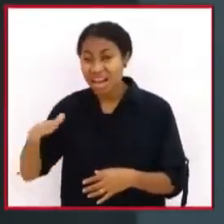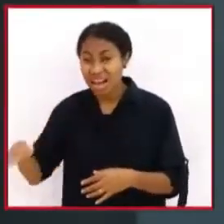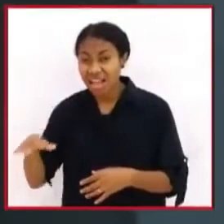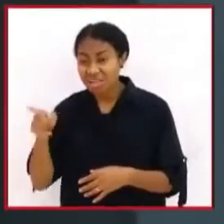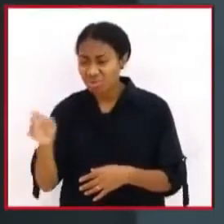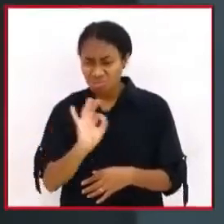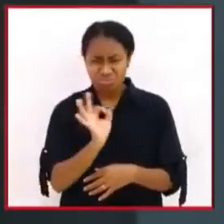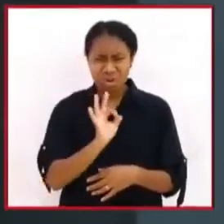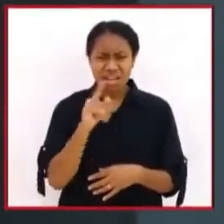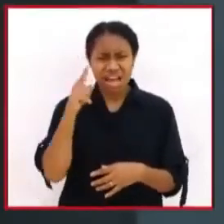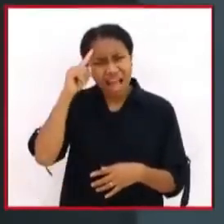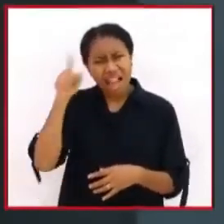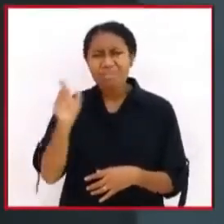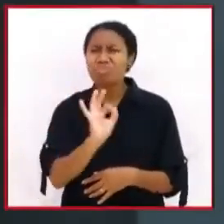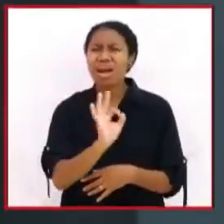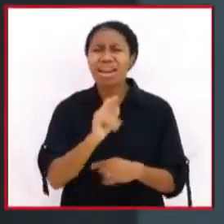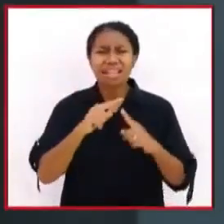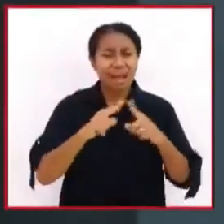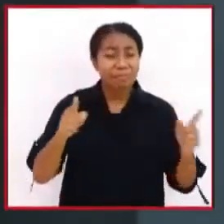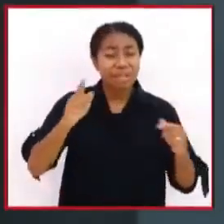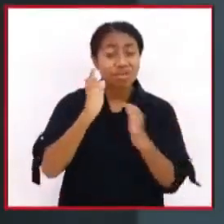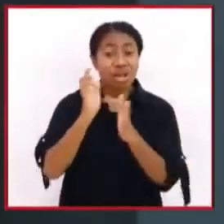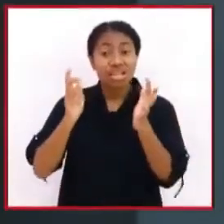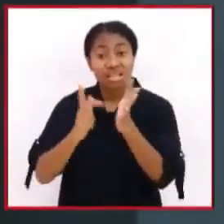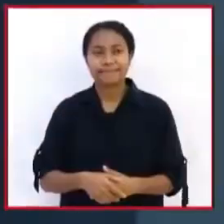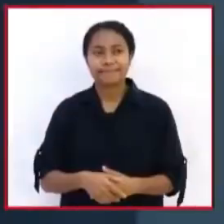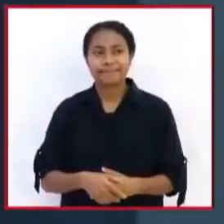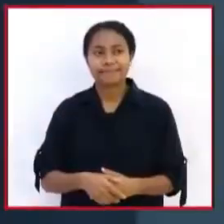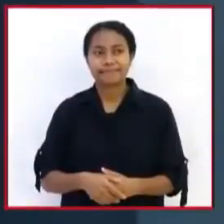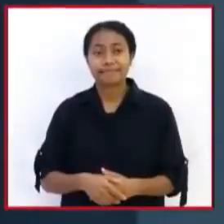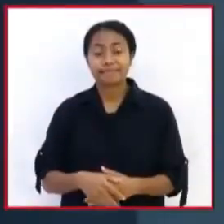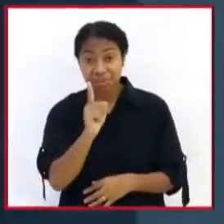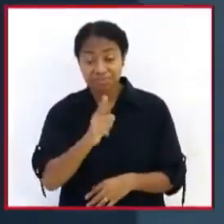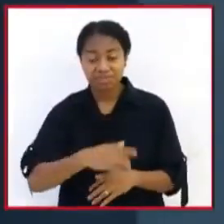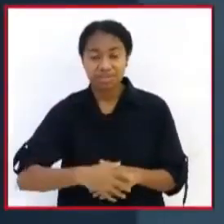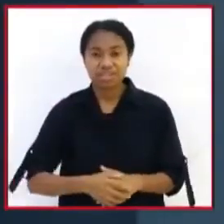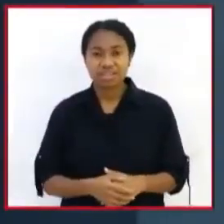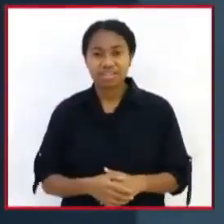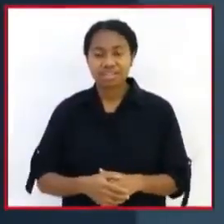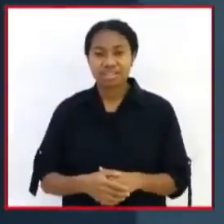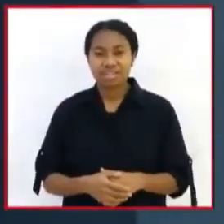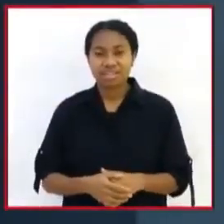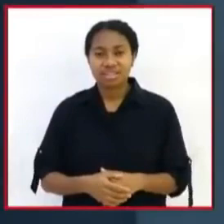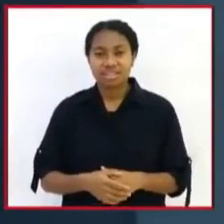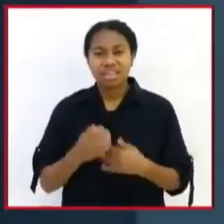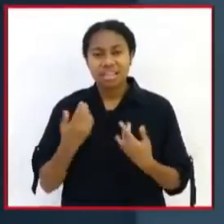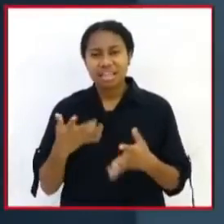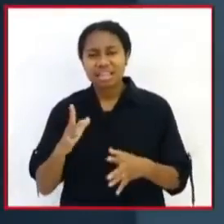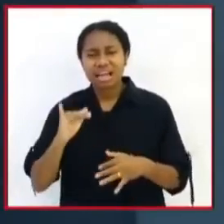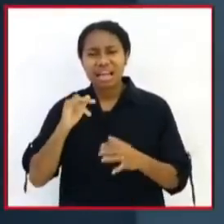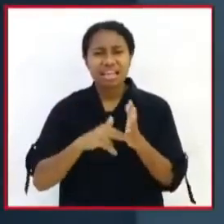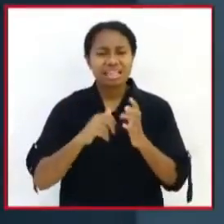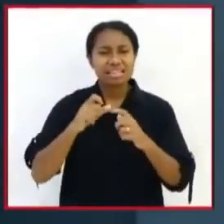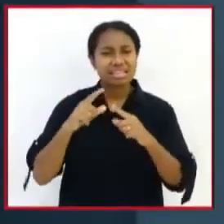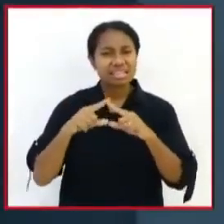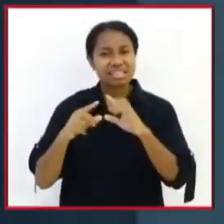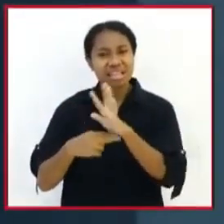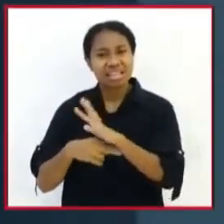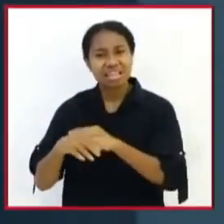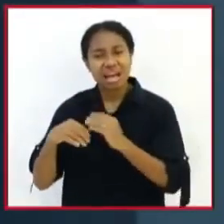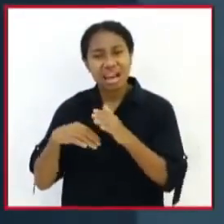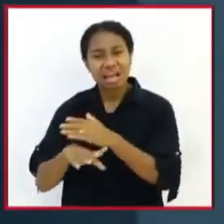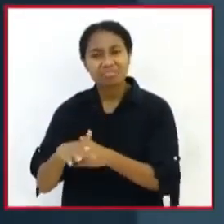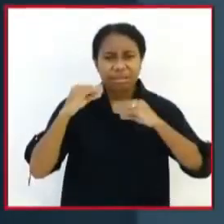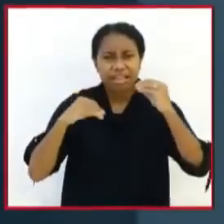bukan tapi Yesus Anak Allah dia adalah Allah karena itulah ketika Insan Mokoginta dalam sebuah